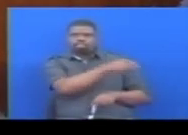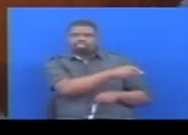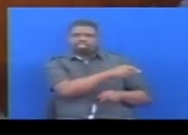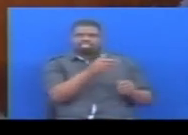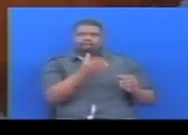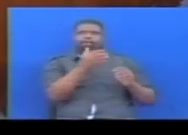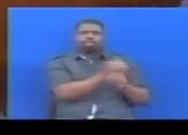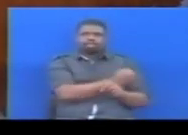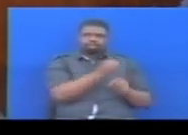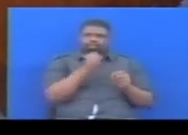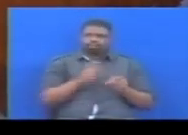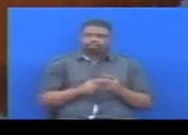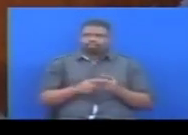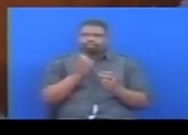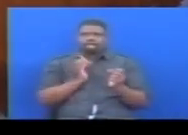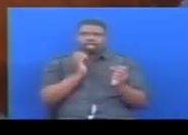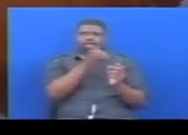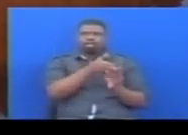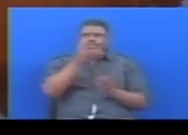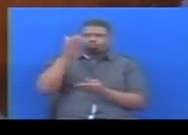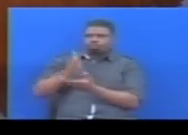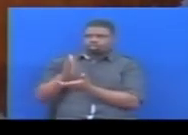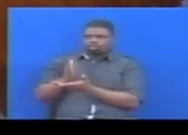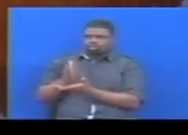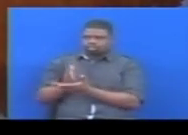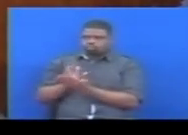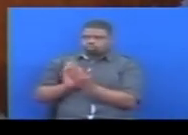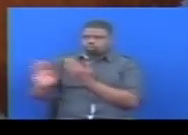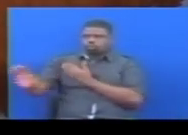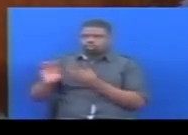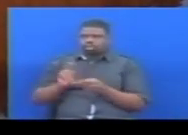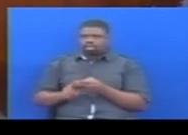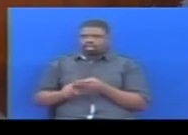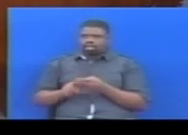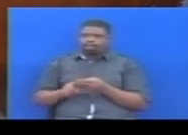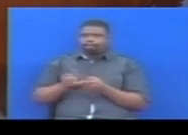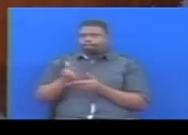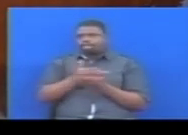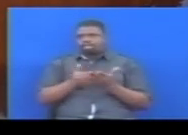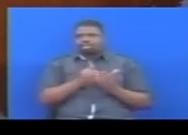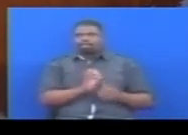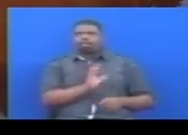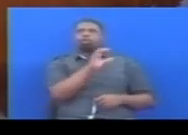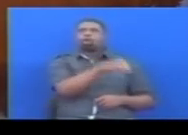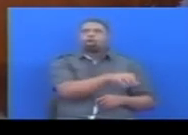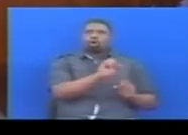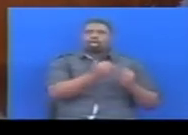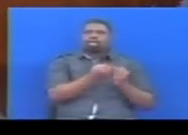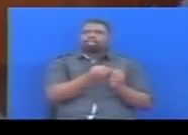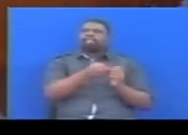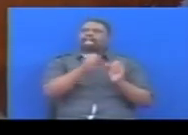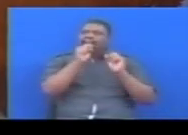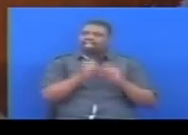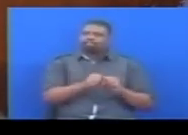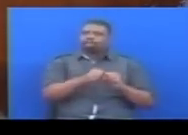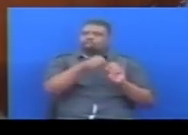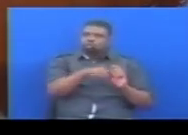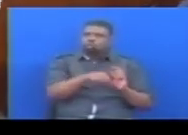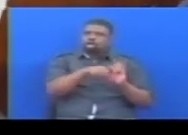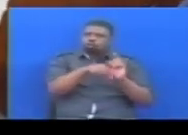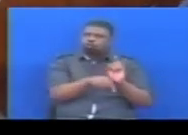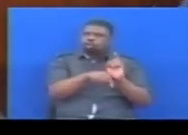kupatikana kwa lengo la kuhakikisha kwamba tunazuia ajali katika baadhi ya mikoa. Lakini hatutaweza kuzishusha hizi huduma chini ya ngazi ya